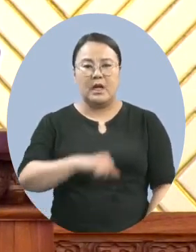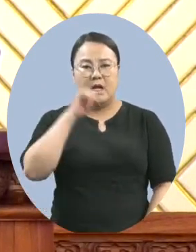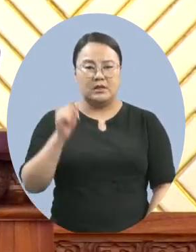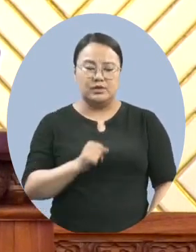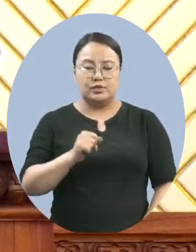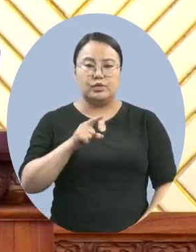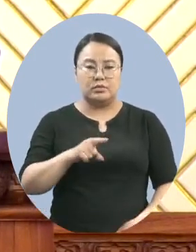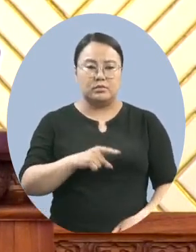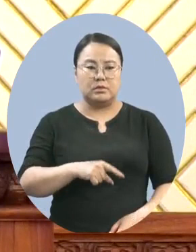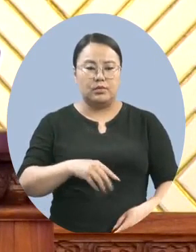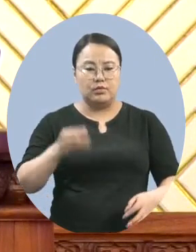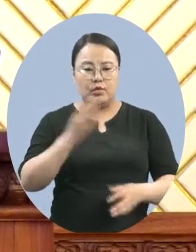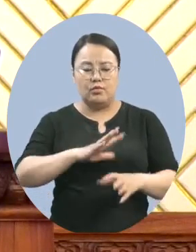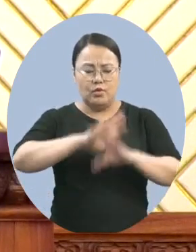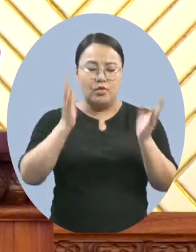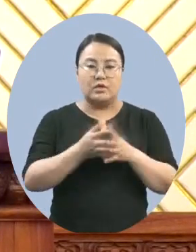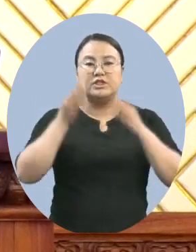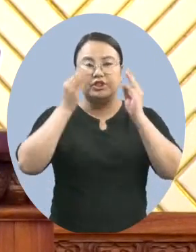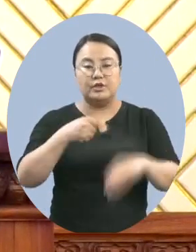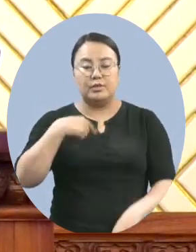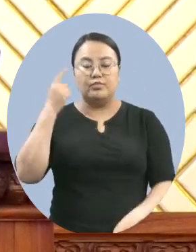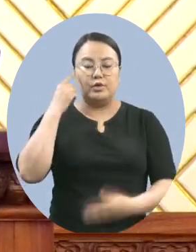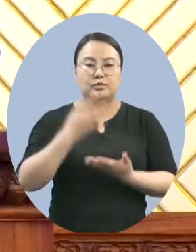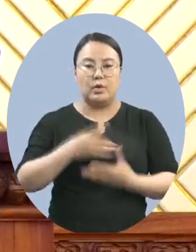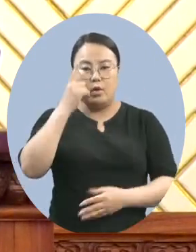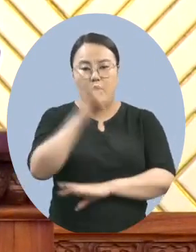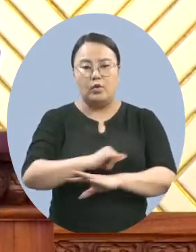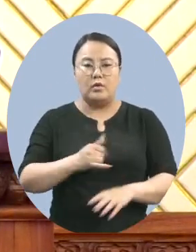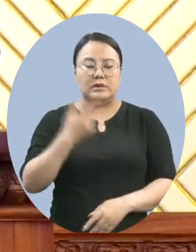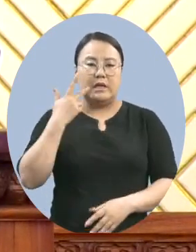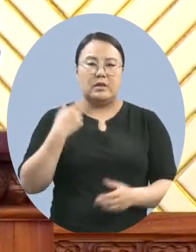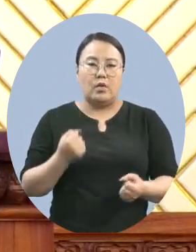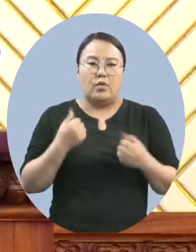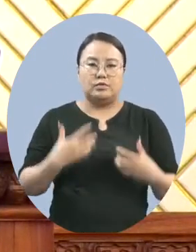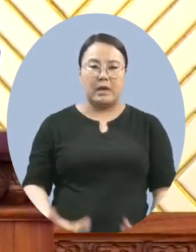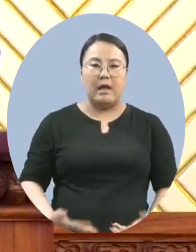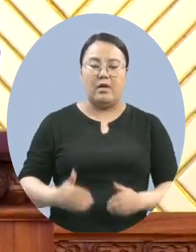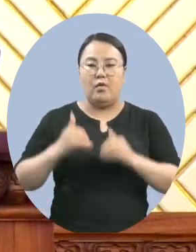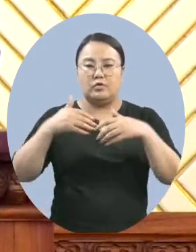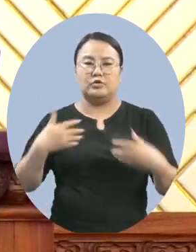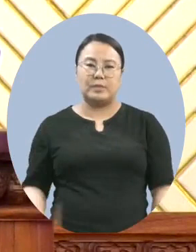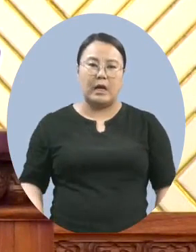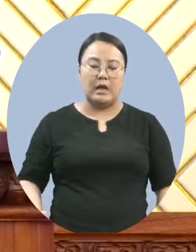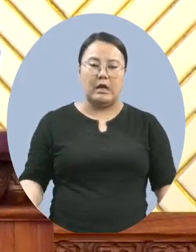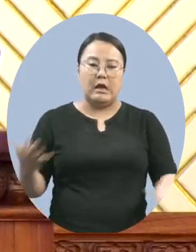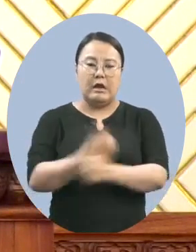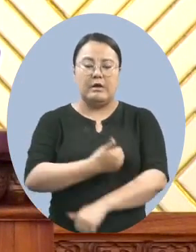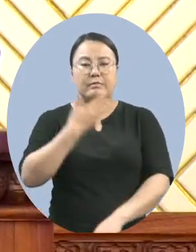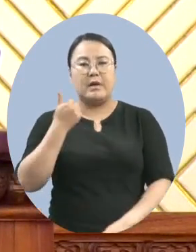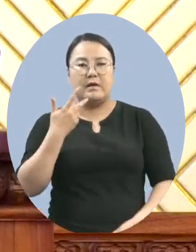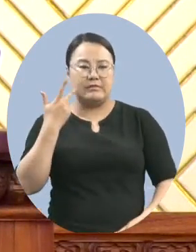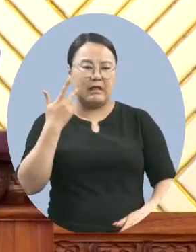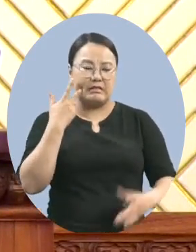нийгэмөр зөвсөлж гэнэ гэж бид ойлгож байгаа. Монгол улсыг байнга хүчгүй, хөгжилгүй, өв нэгдэлгүй